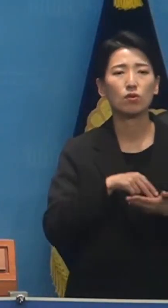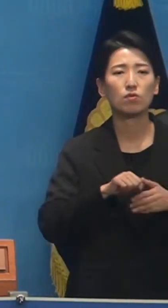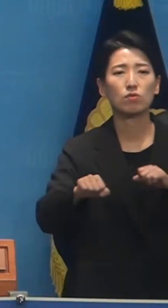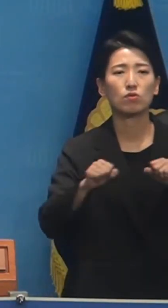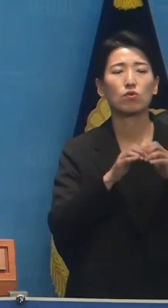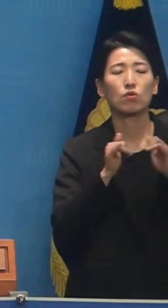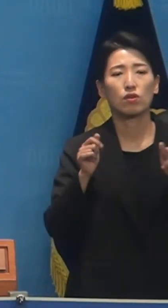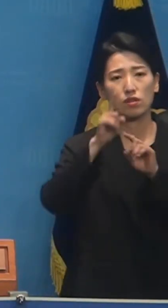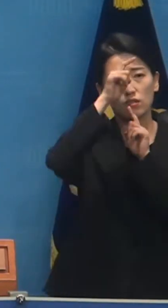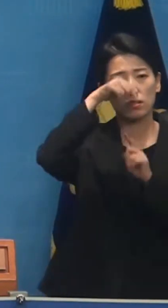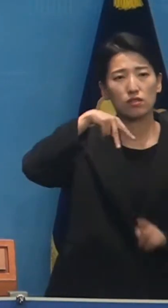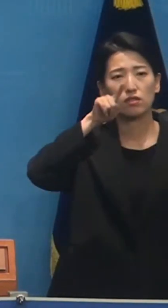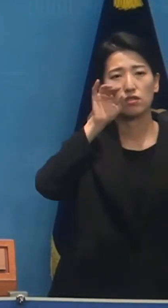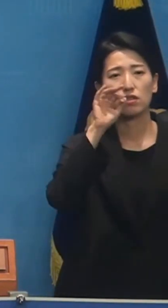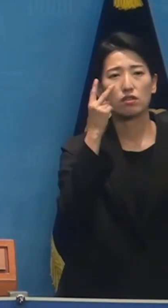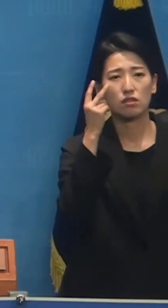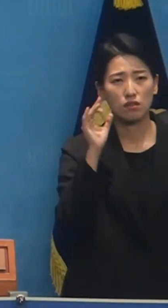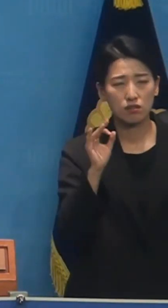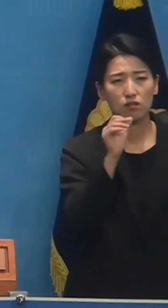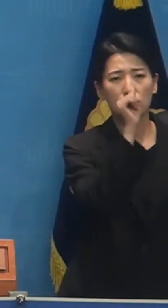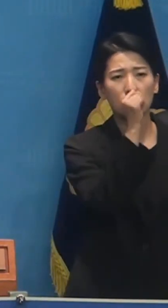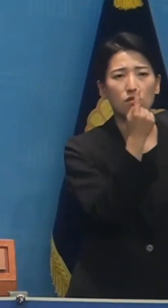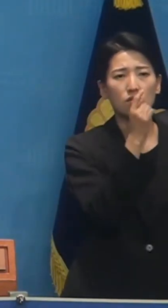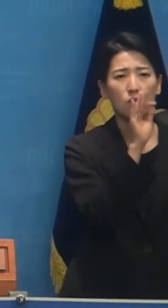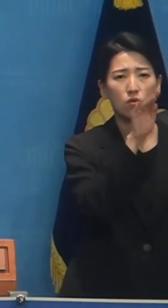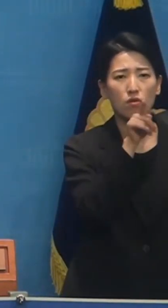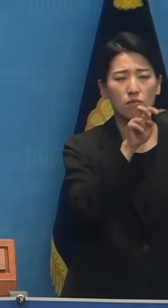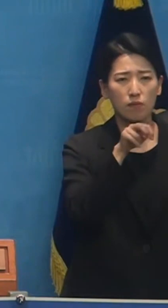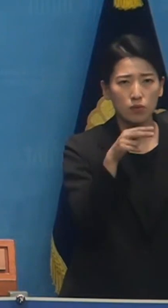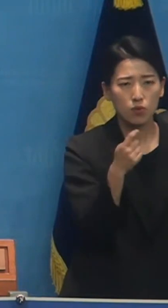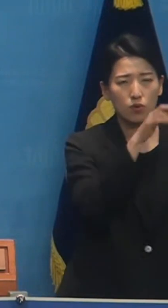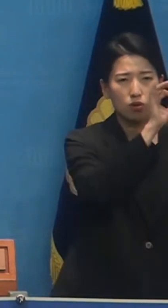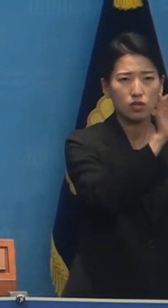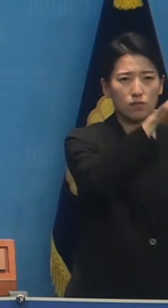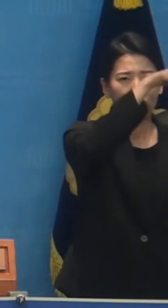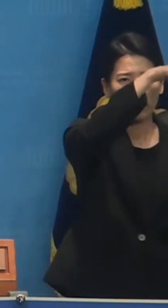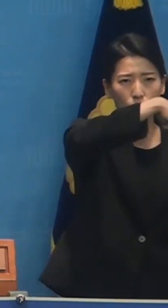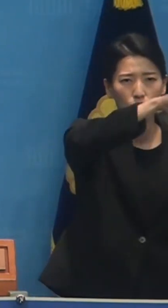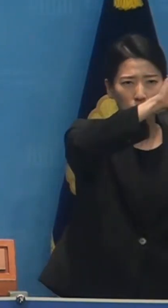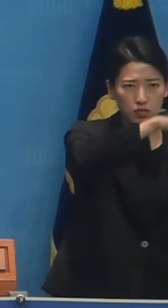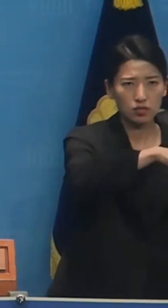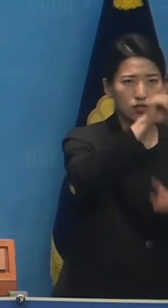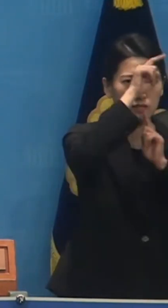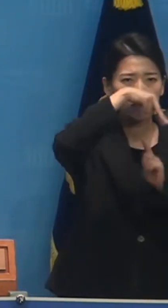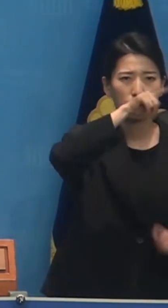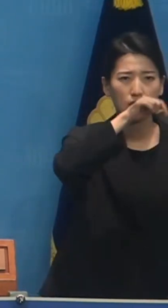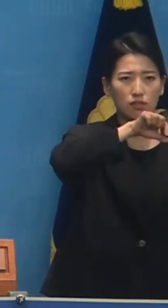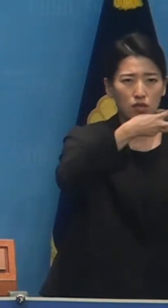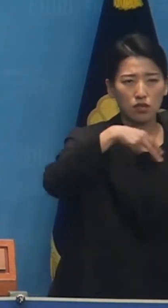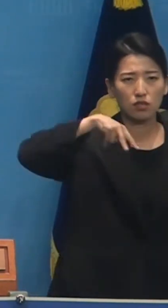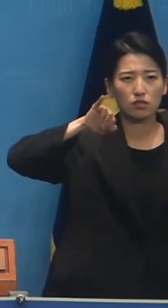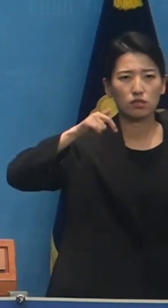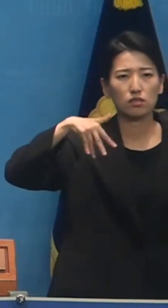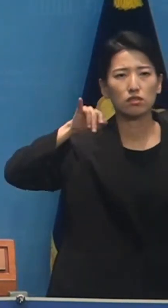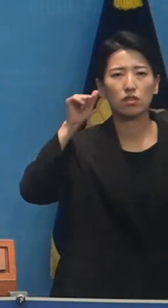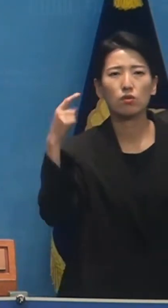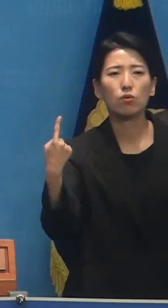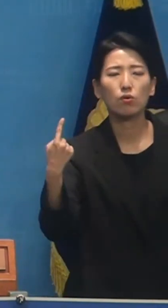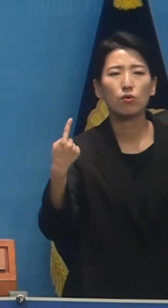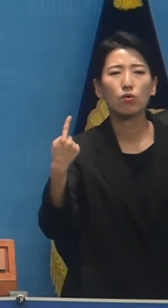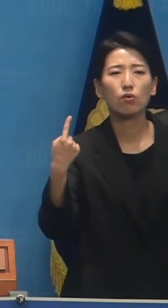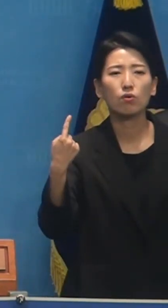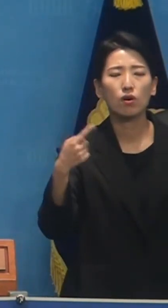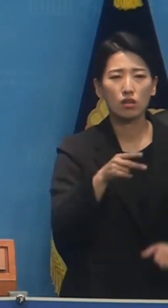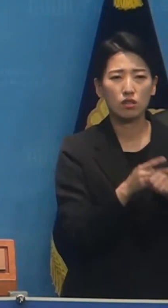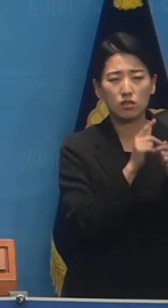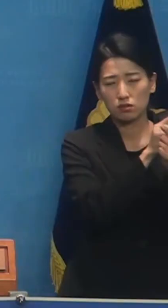독립운동가 이상용과 홍범도, 김규식, 이상설, 신채호, 개연수